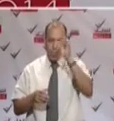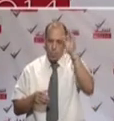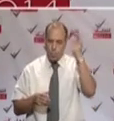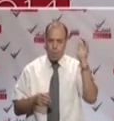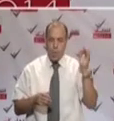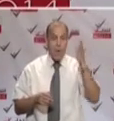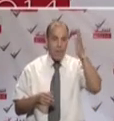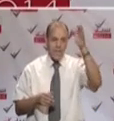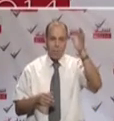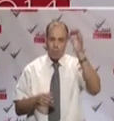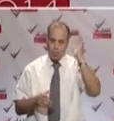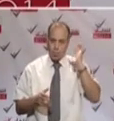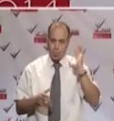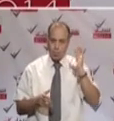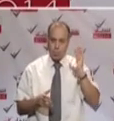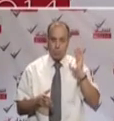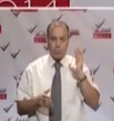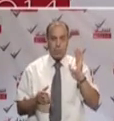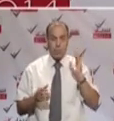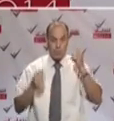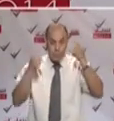وعلى مستقبل تونس،